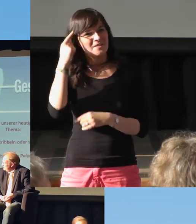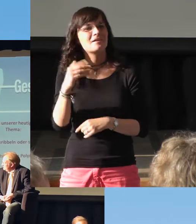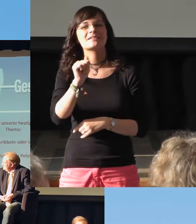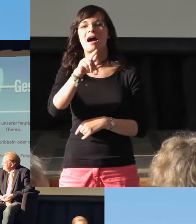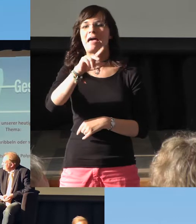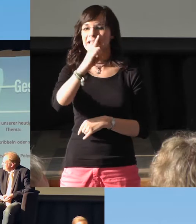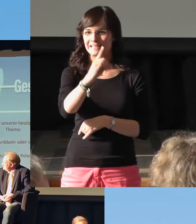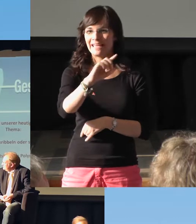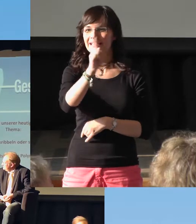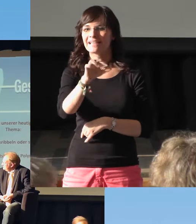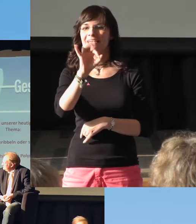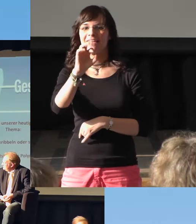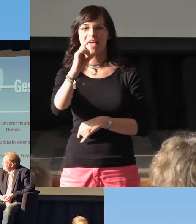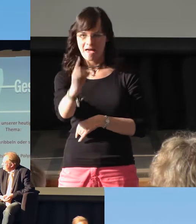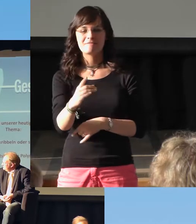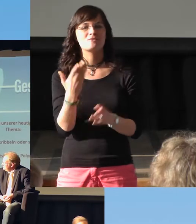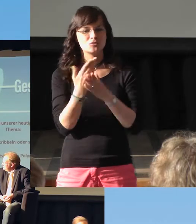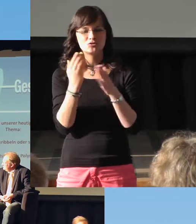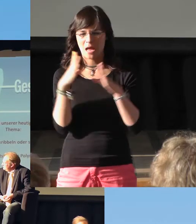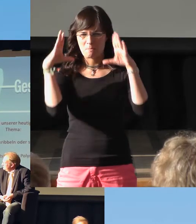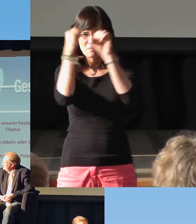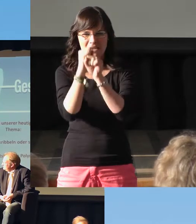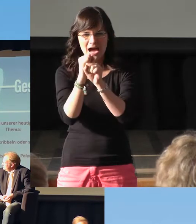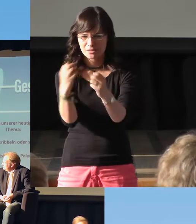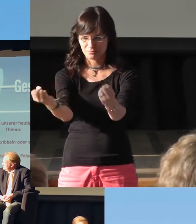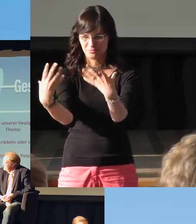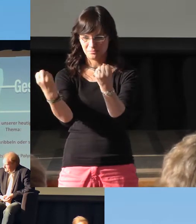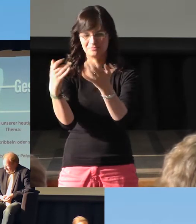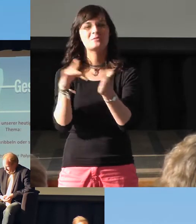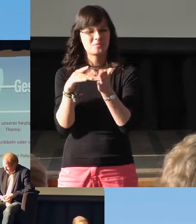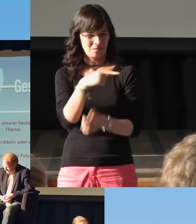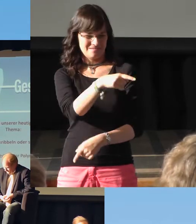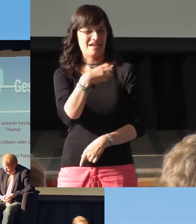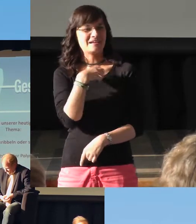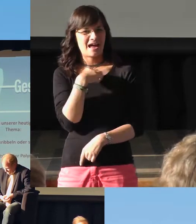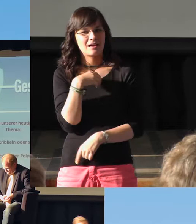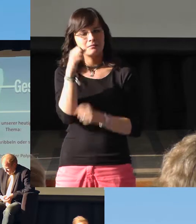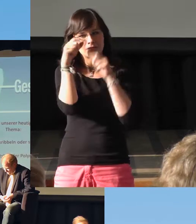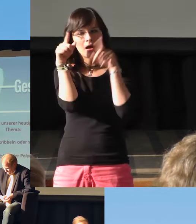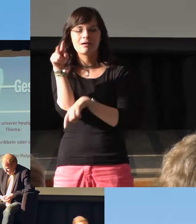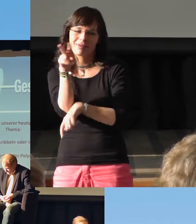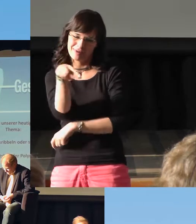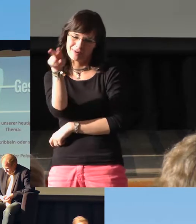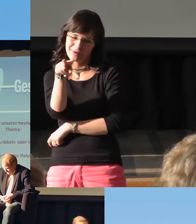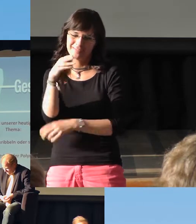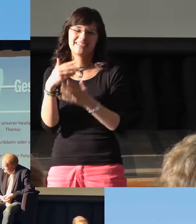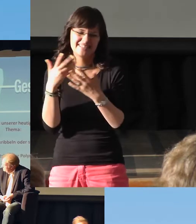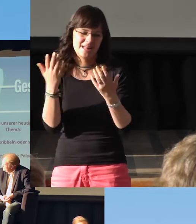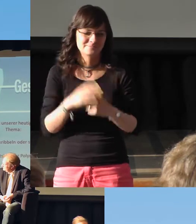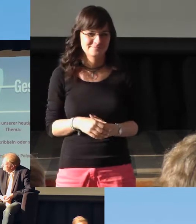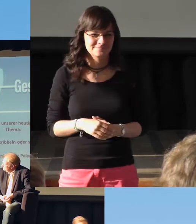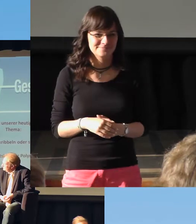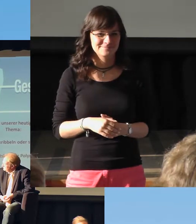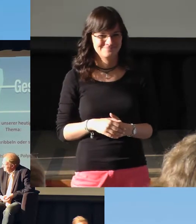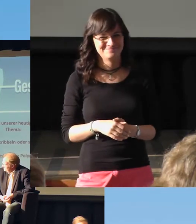unbedingt? Aber das sind nicht nur die Leute, die dann arbeiten und nichts zu tun haben, sondern es sind leider auch kranke Personen. Ja, Herr